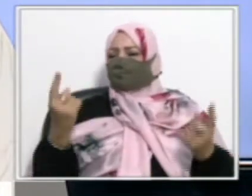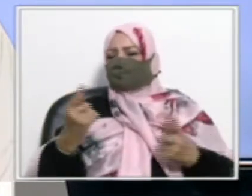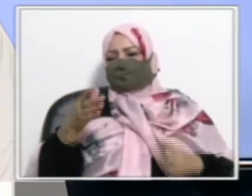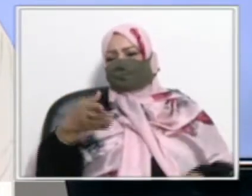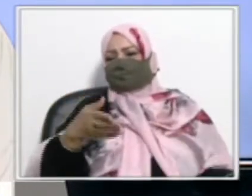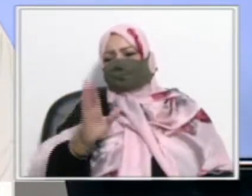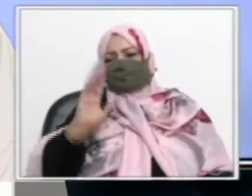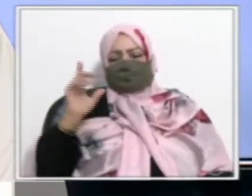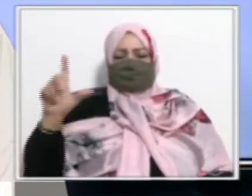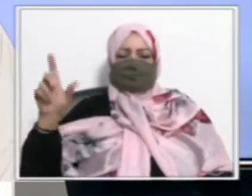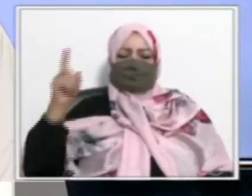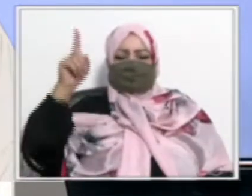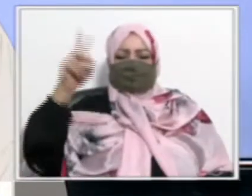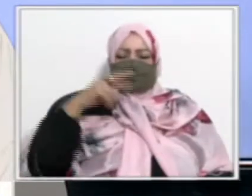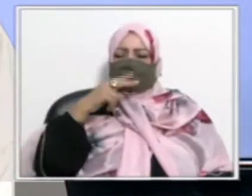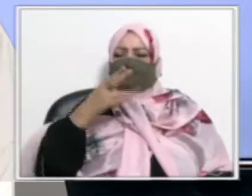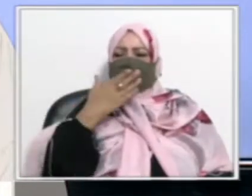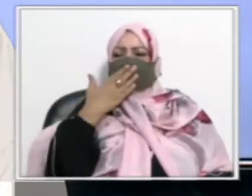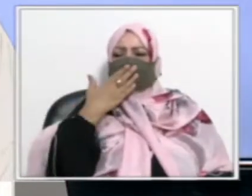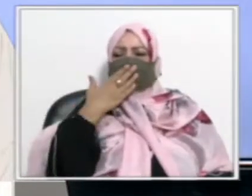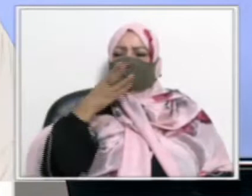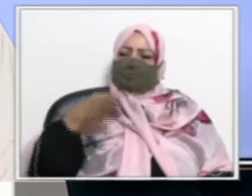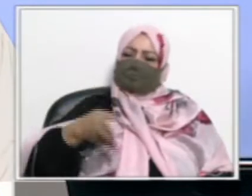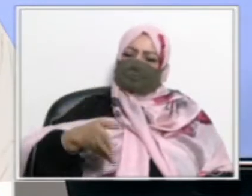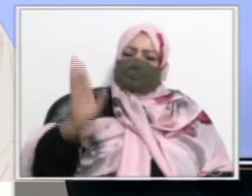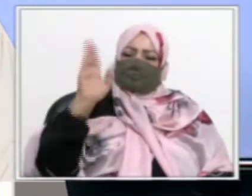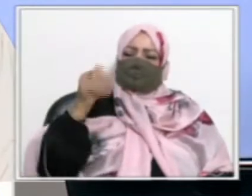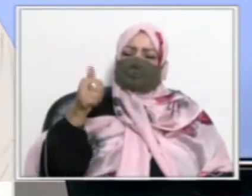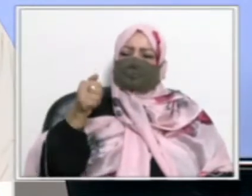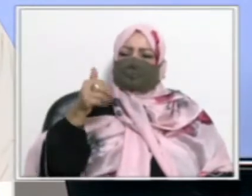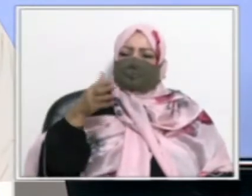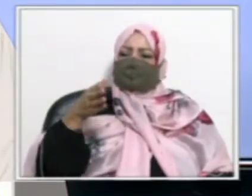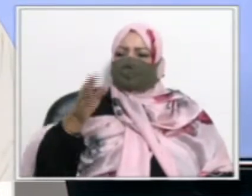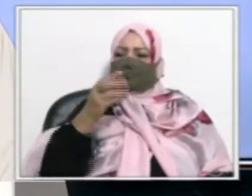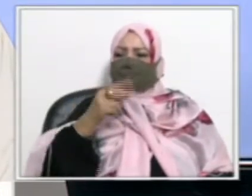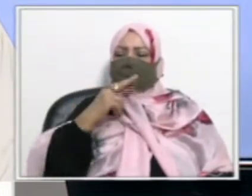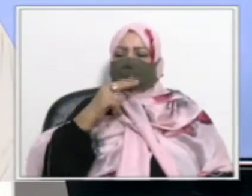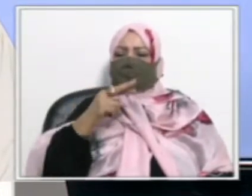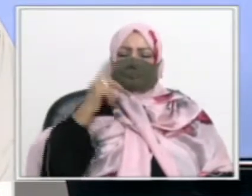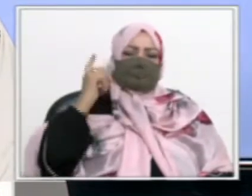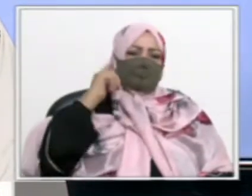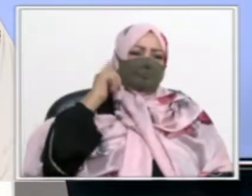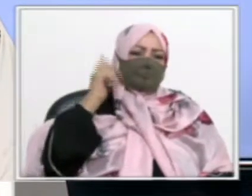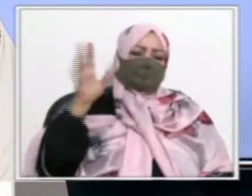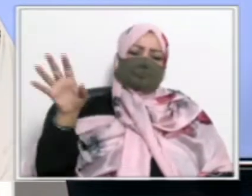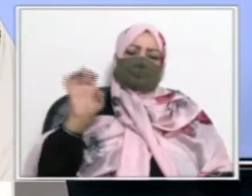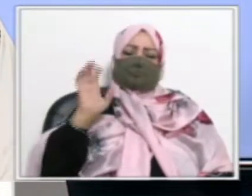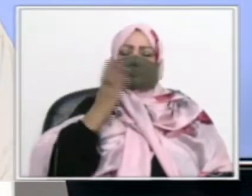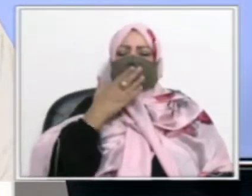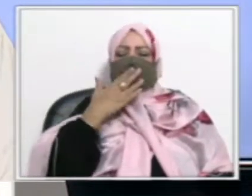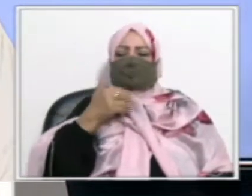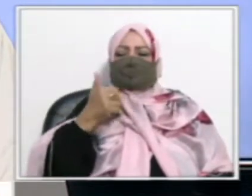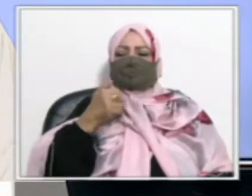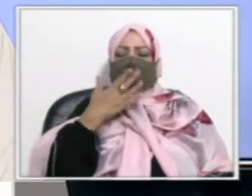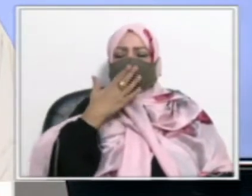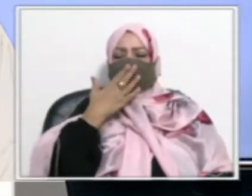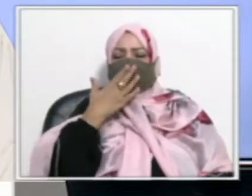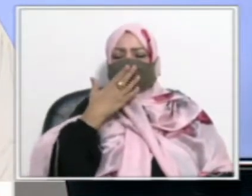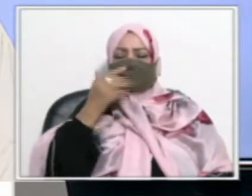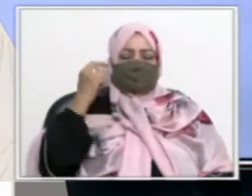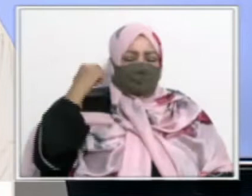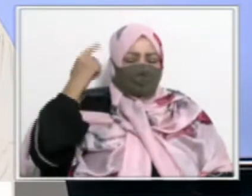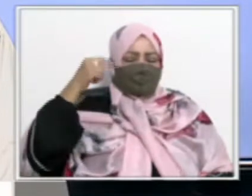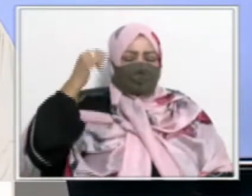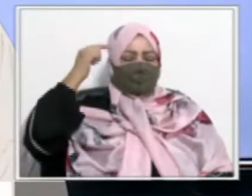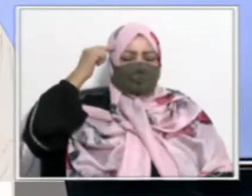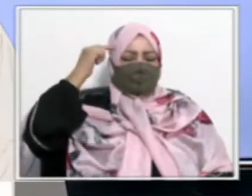إن استحضرها في ذهنه أجراها على قلبه لا بأس بذلك عند بعض العلماء، وإلا فعند خروجه